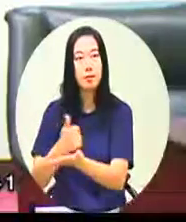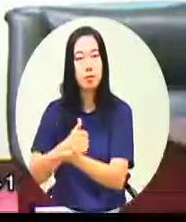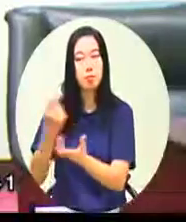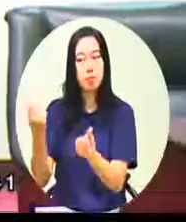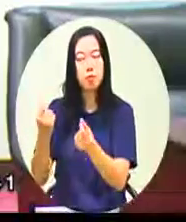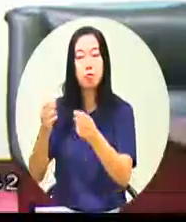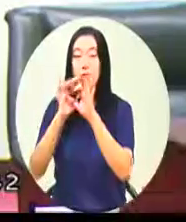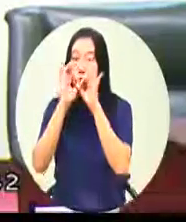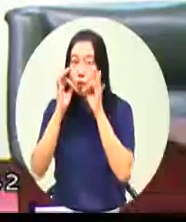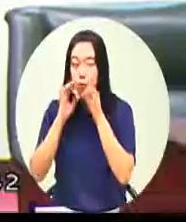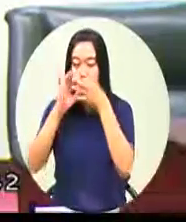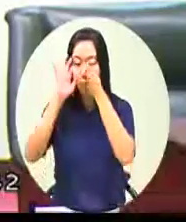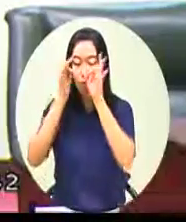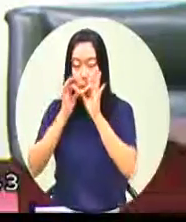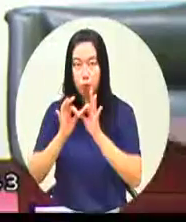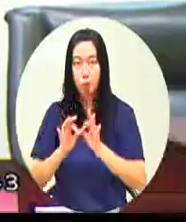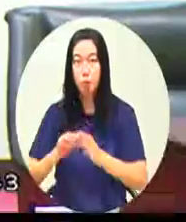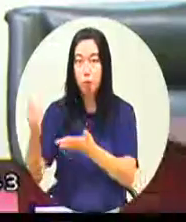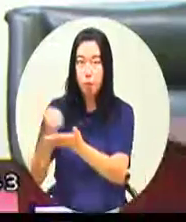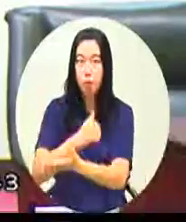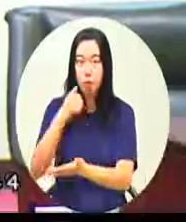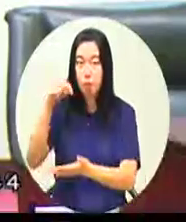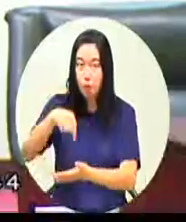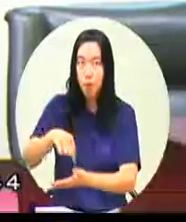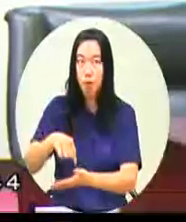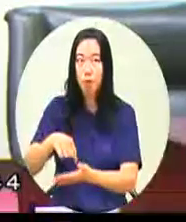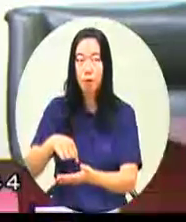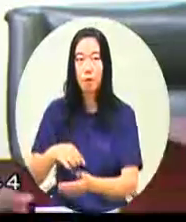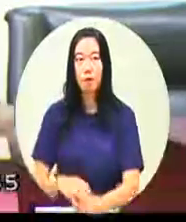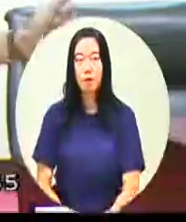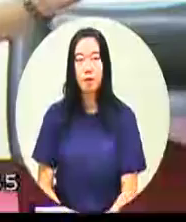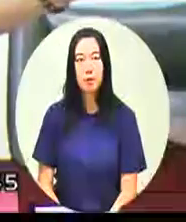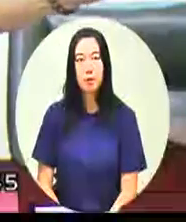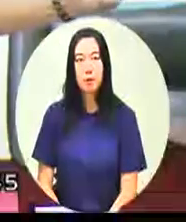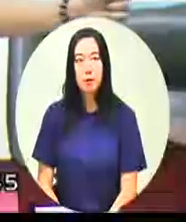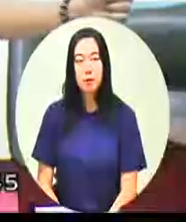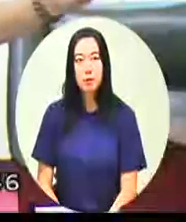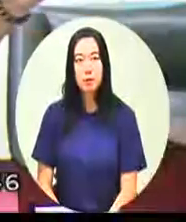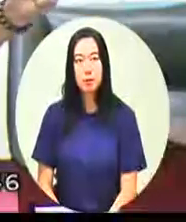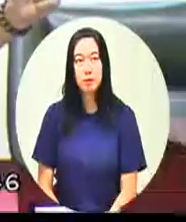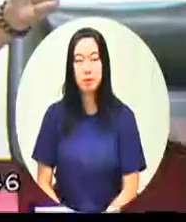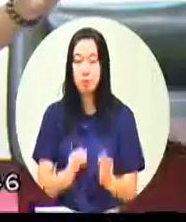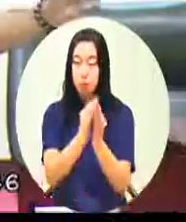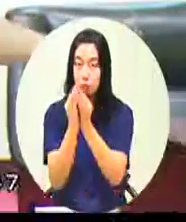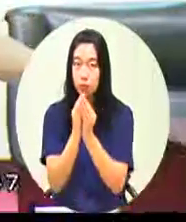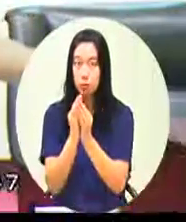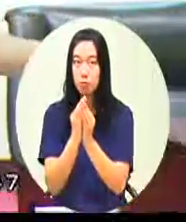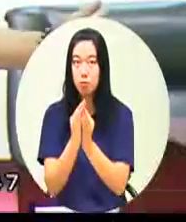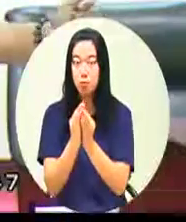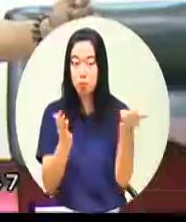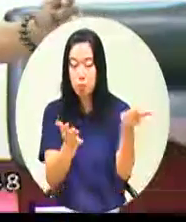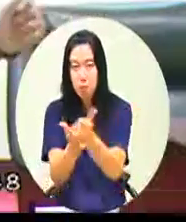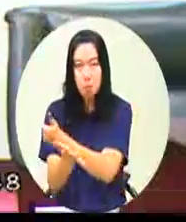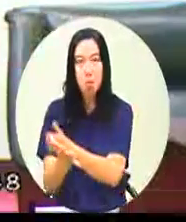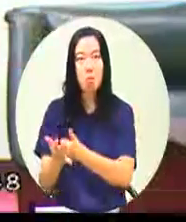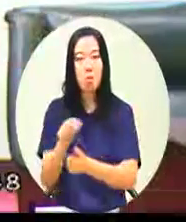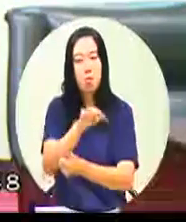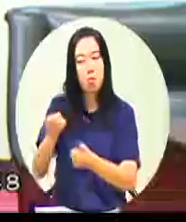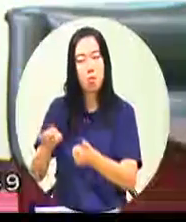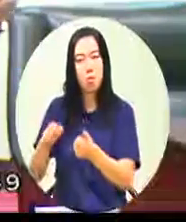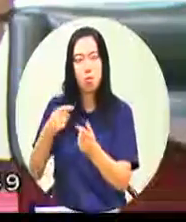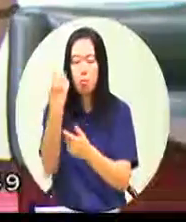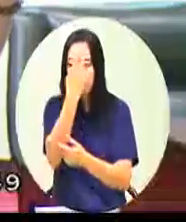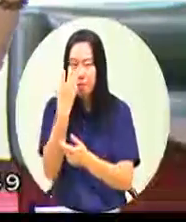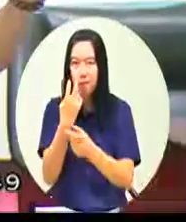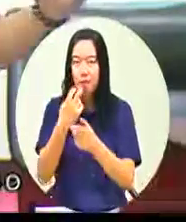萄来高雄，为高雄进啦吼，甲为桃园进。一进来，他在检验过程当